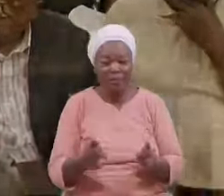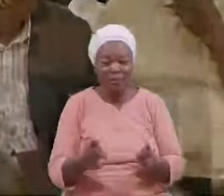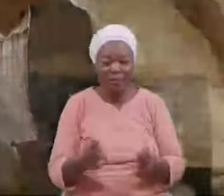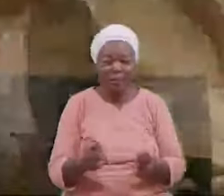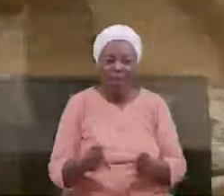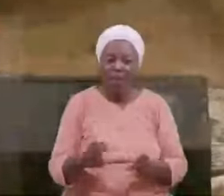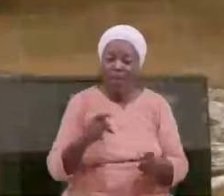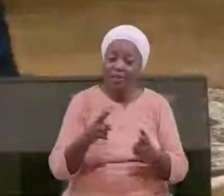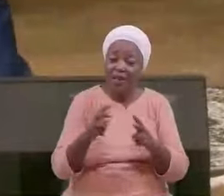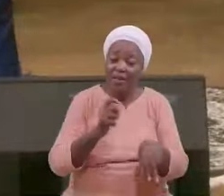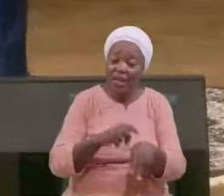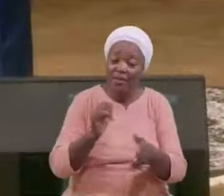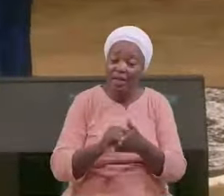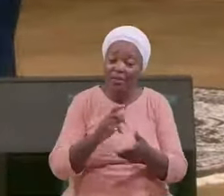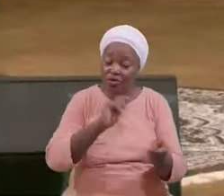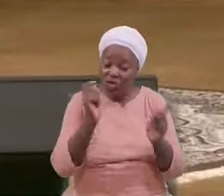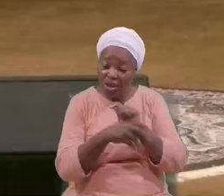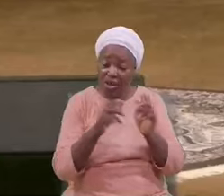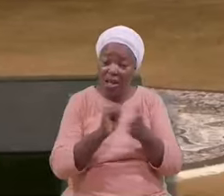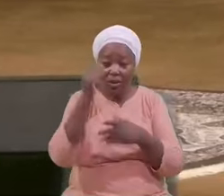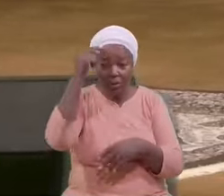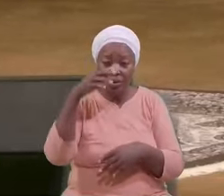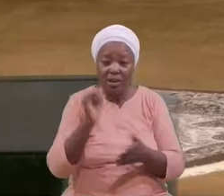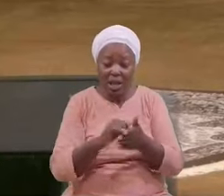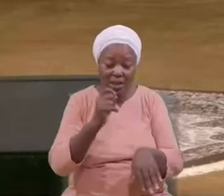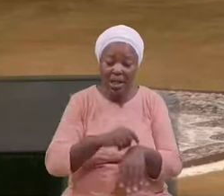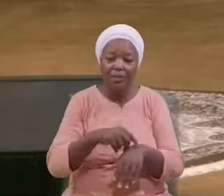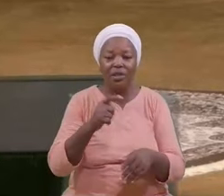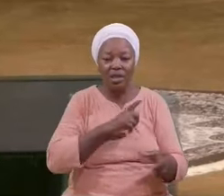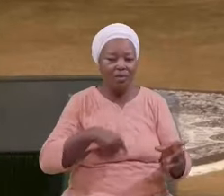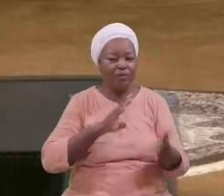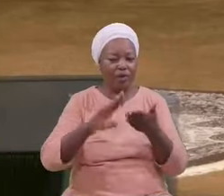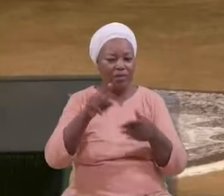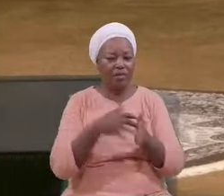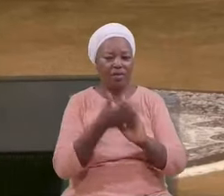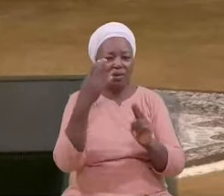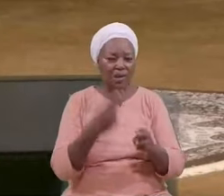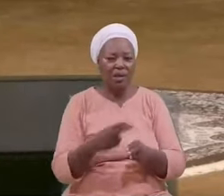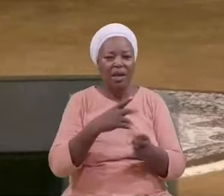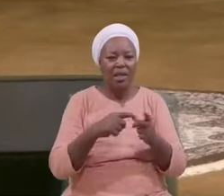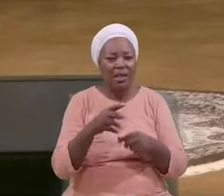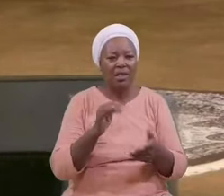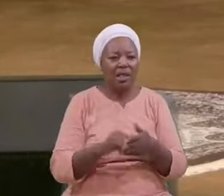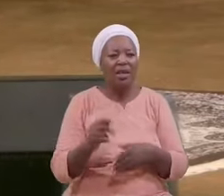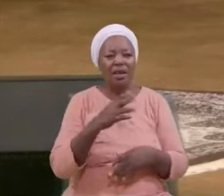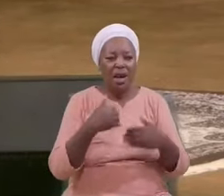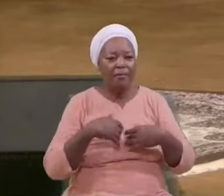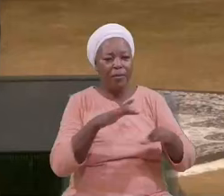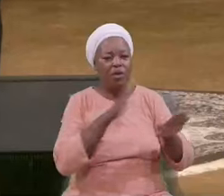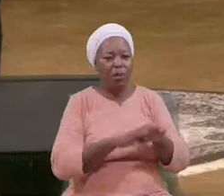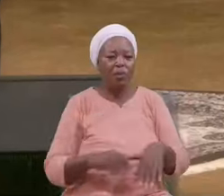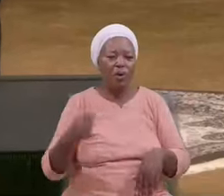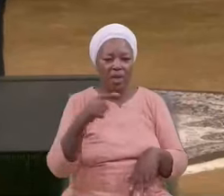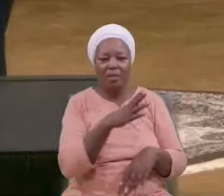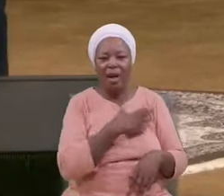pardonnera. Et puis il dit à notre Dieu, qu'il retourne à l'Éternel, qui aura pitié de lui. À notre